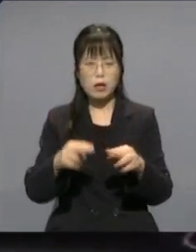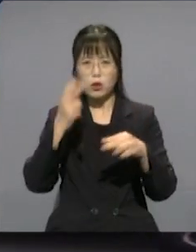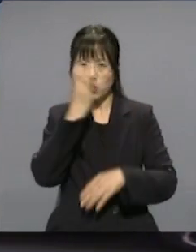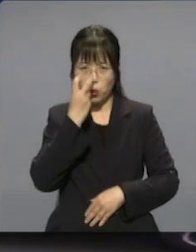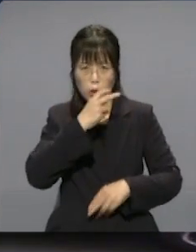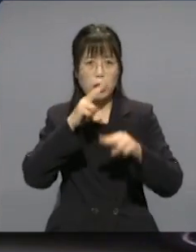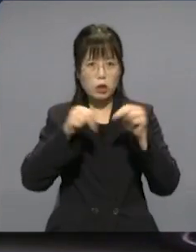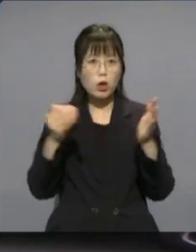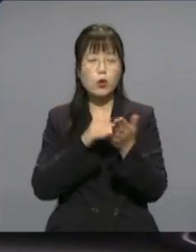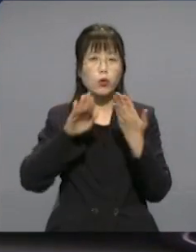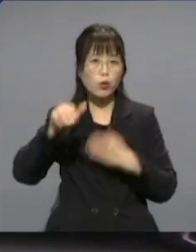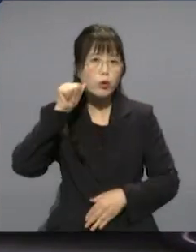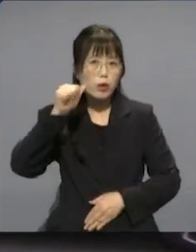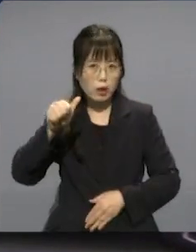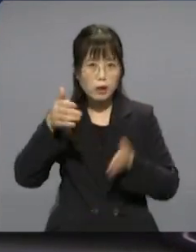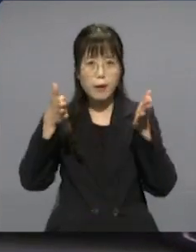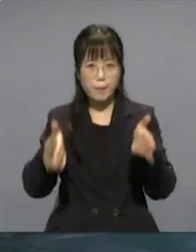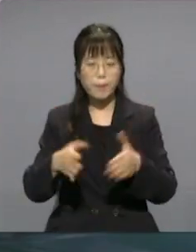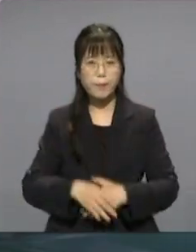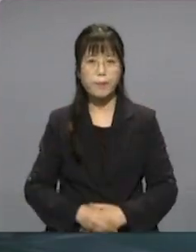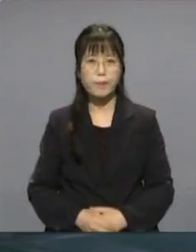조사를 취소한 지 닷새 만입니다.